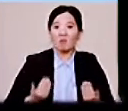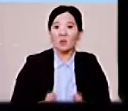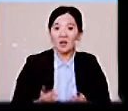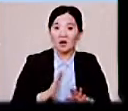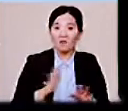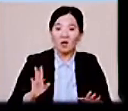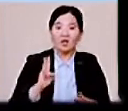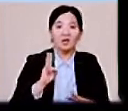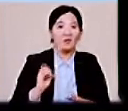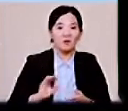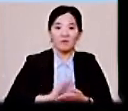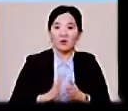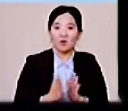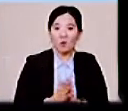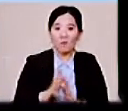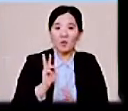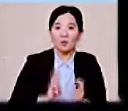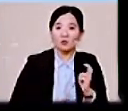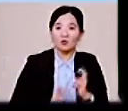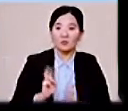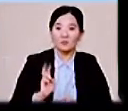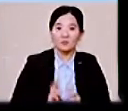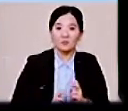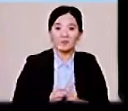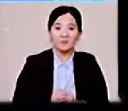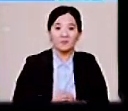в условиях промышленности.